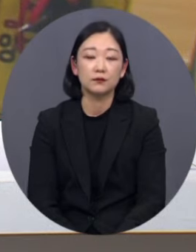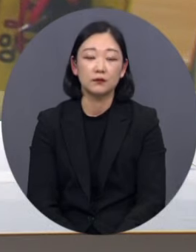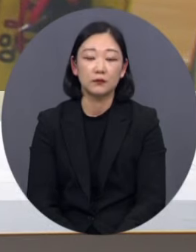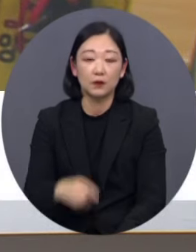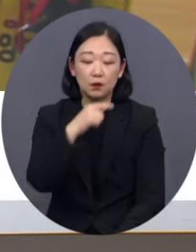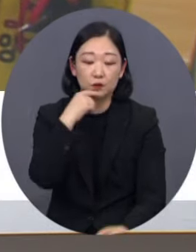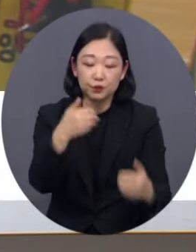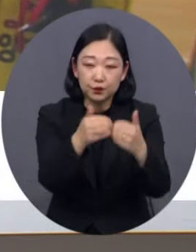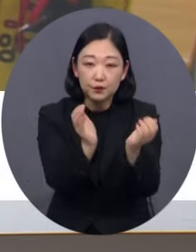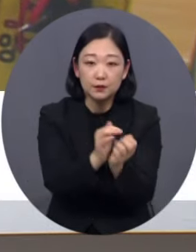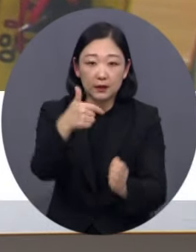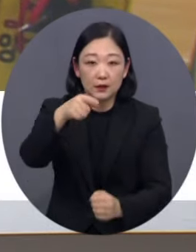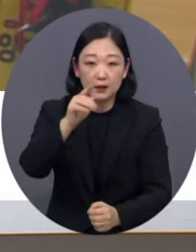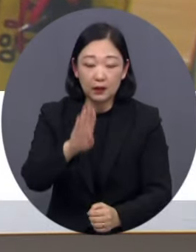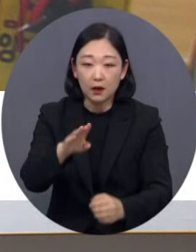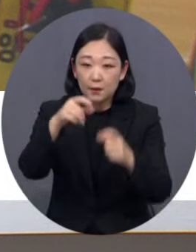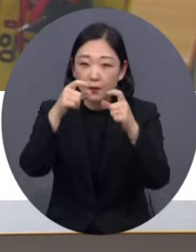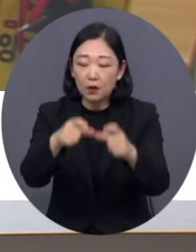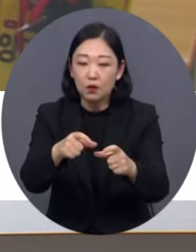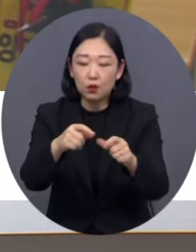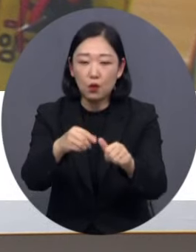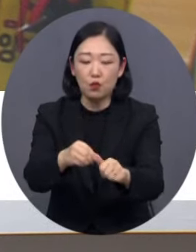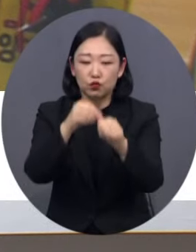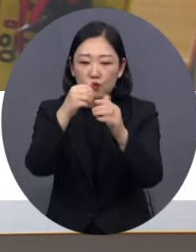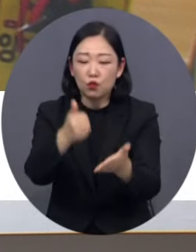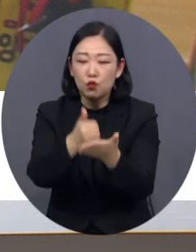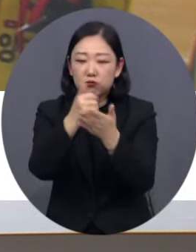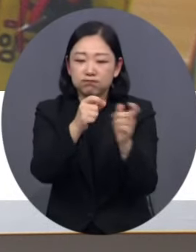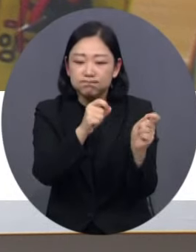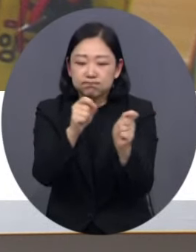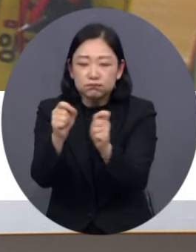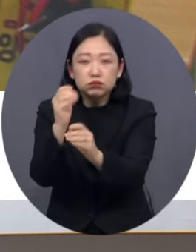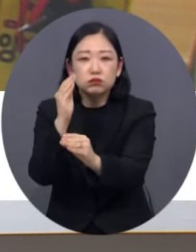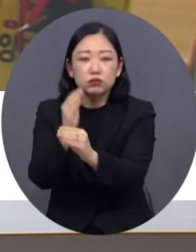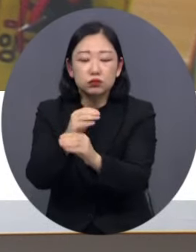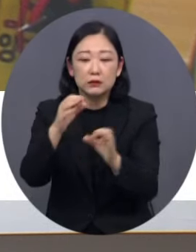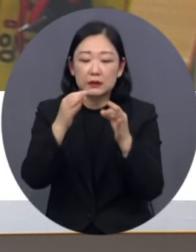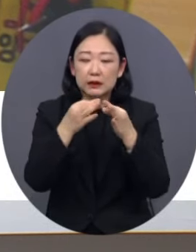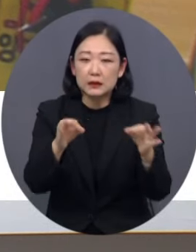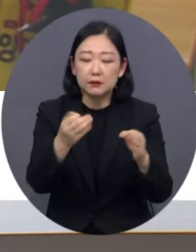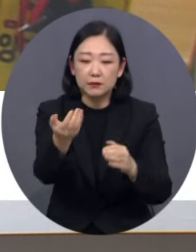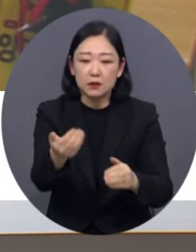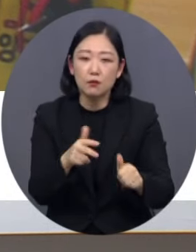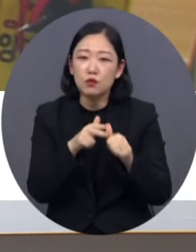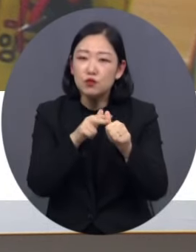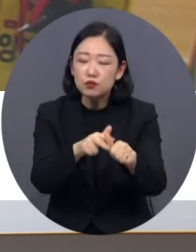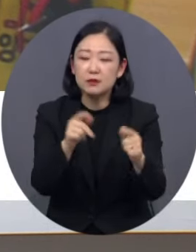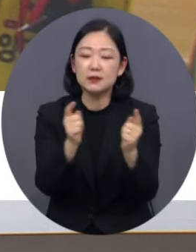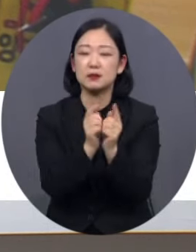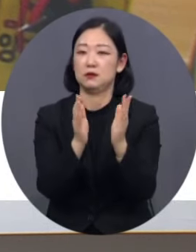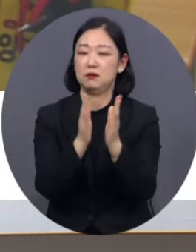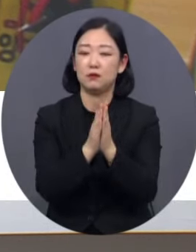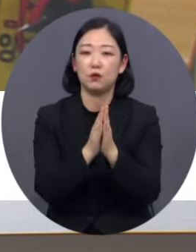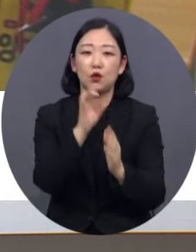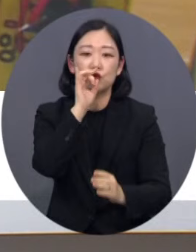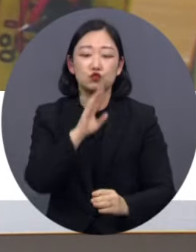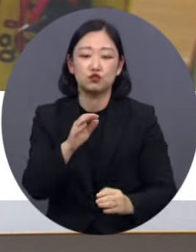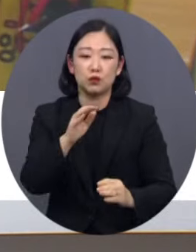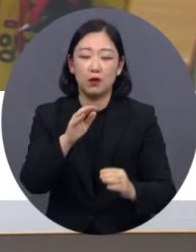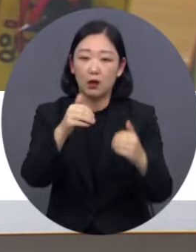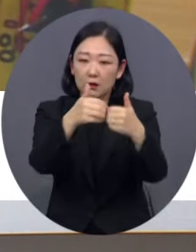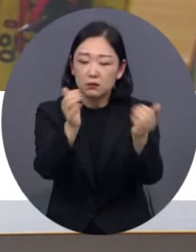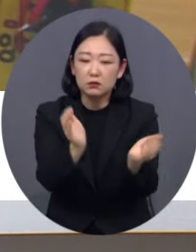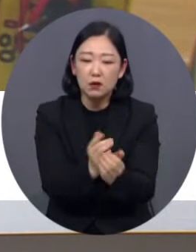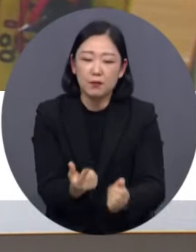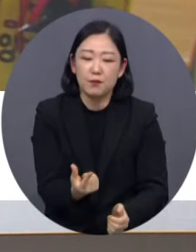국민의힘 제주시 갑선거구 후보 공천이 미뤄지고 있는 가운데 김영진 예비후보가 직접 나서 중앙당에